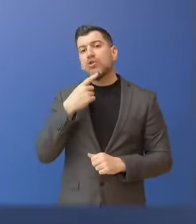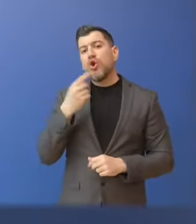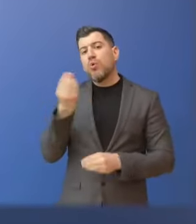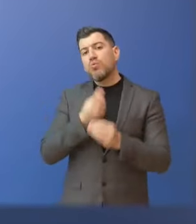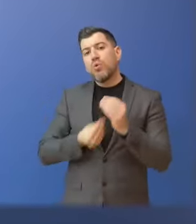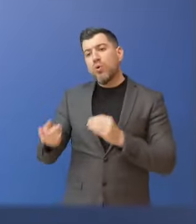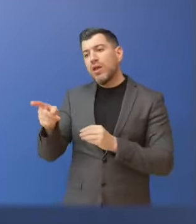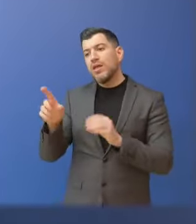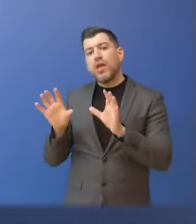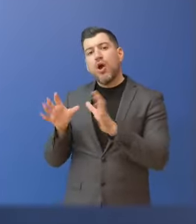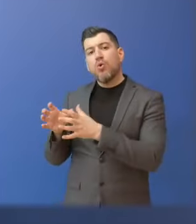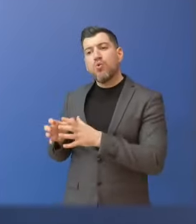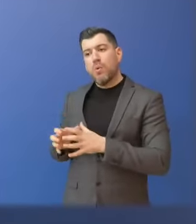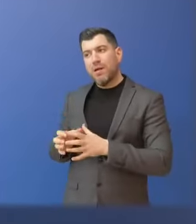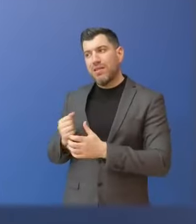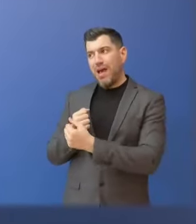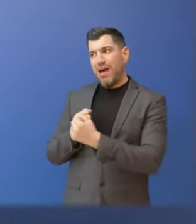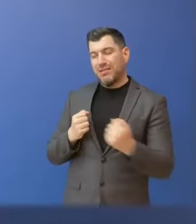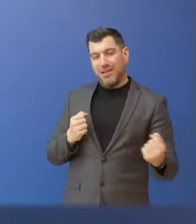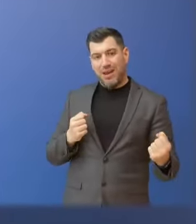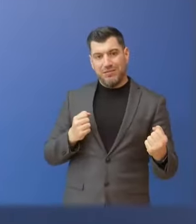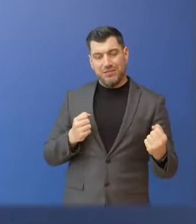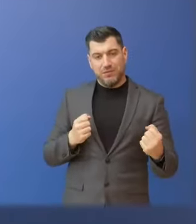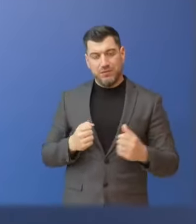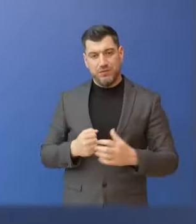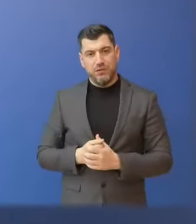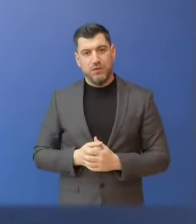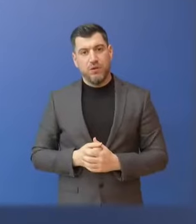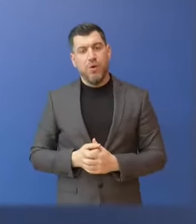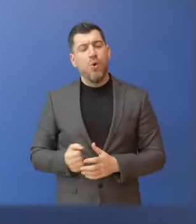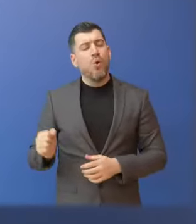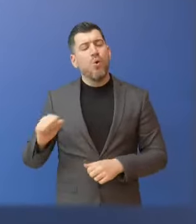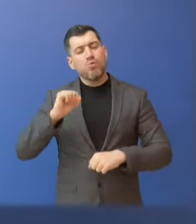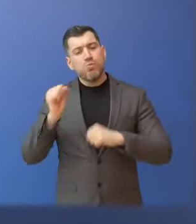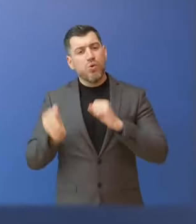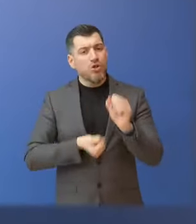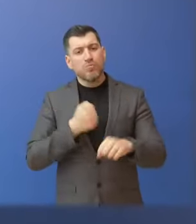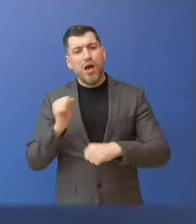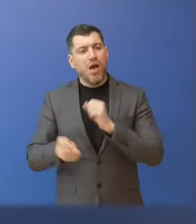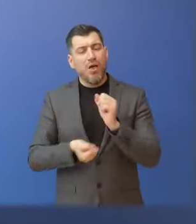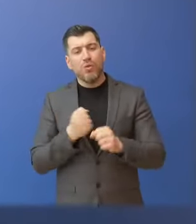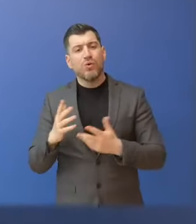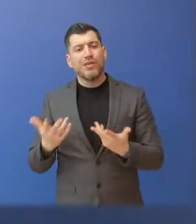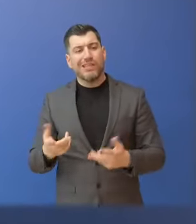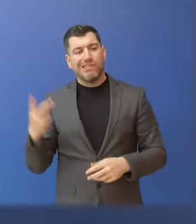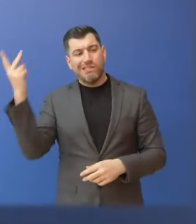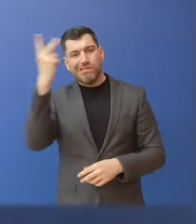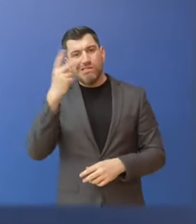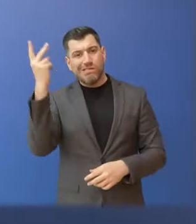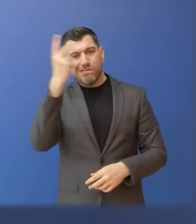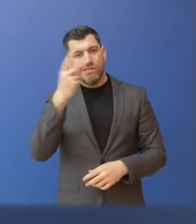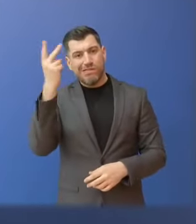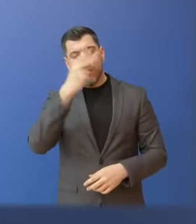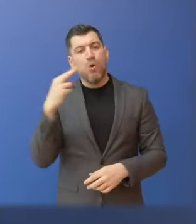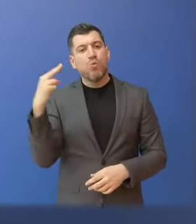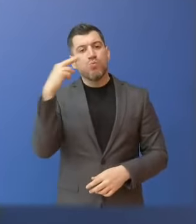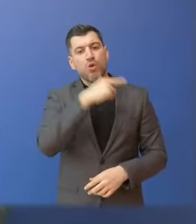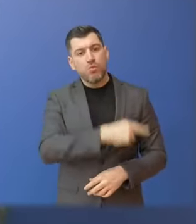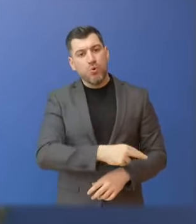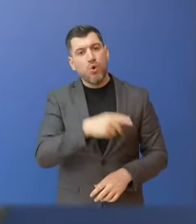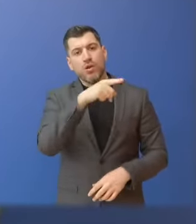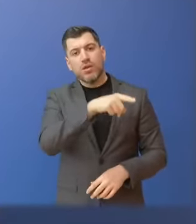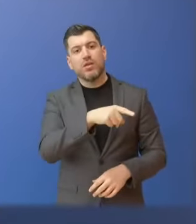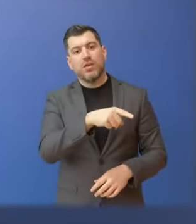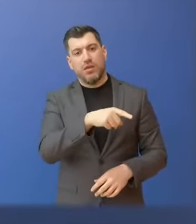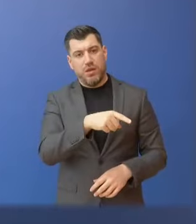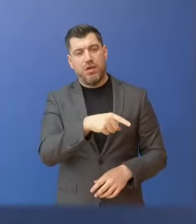αριστεράς στο ευρωκοινοβούλιο προσπαθούν να χτυπήσουν τη δυναμική της χώρας και του πρωθυπουργού ο κυριάκος ο μητσοτάκης πήρε